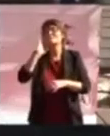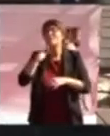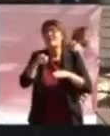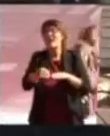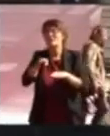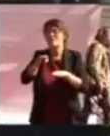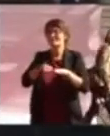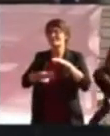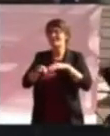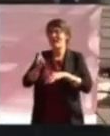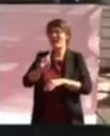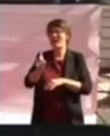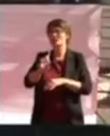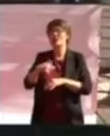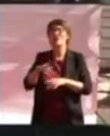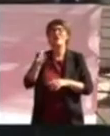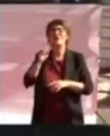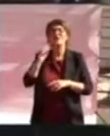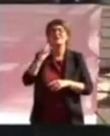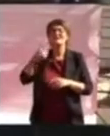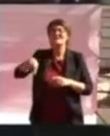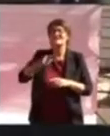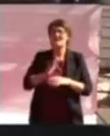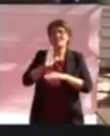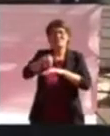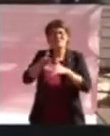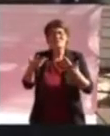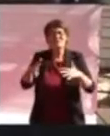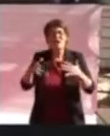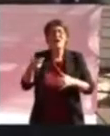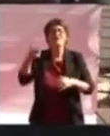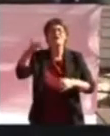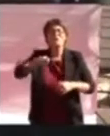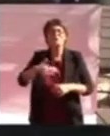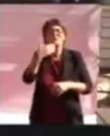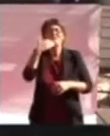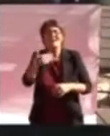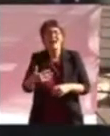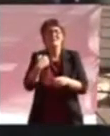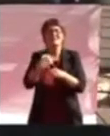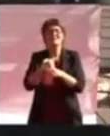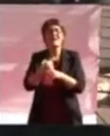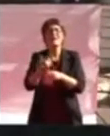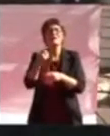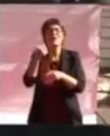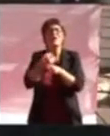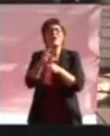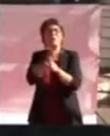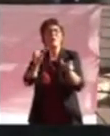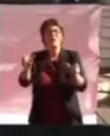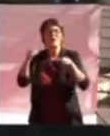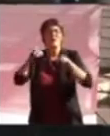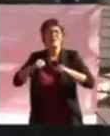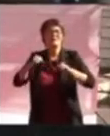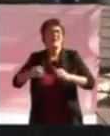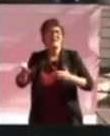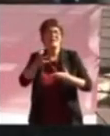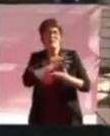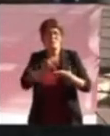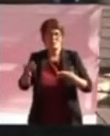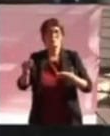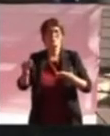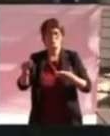per la forte abnegazione di tutto il personale sanitario e non voglio ricordare anche le persone